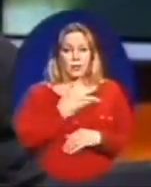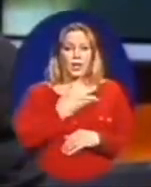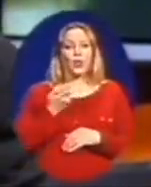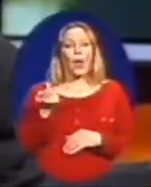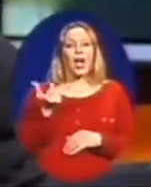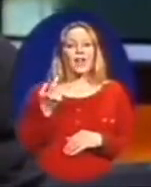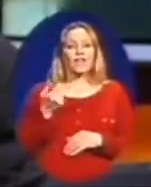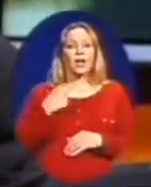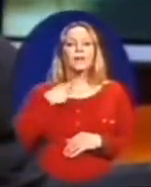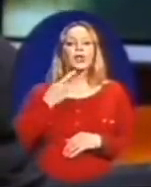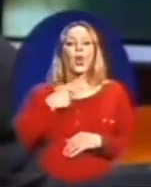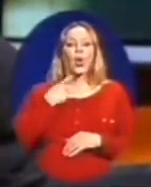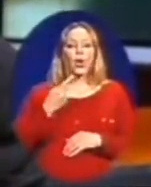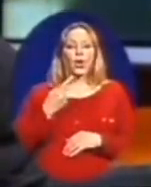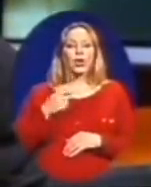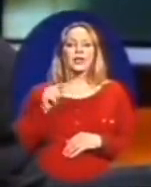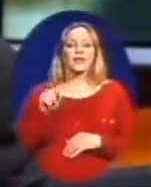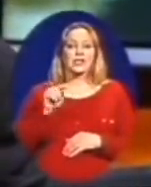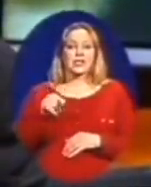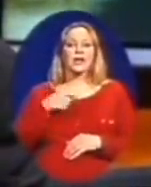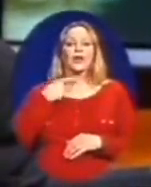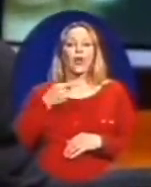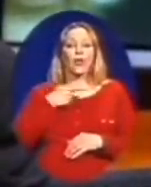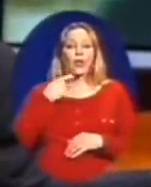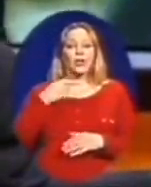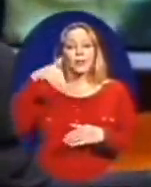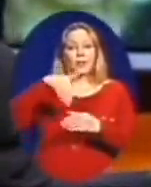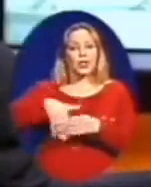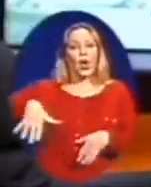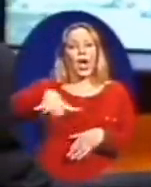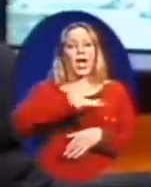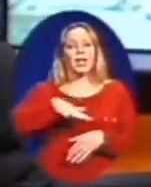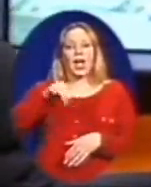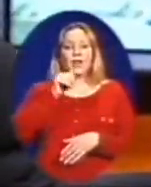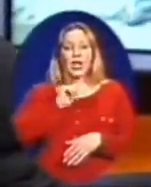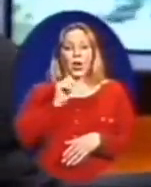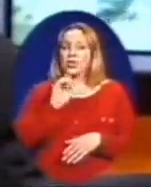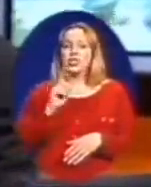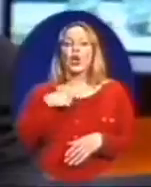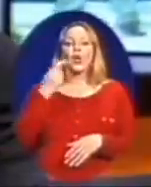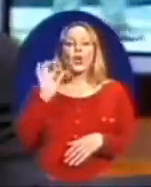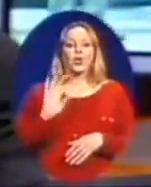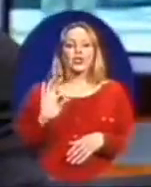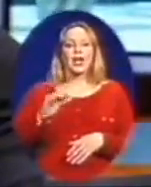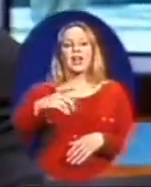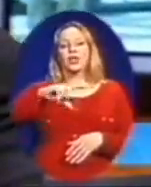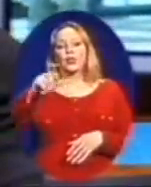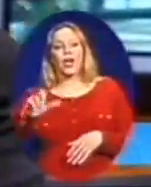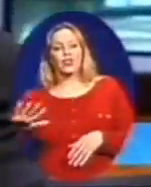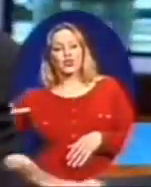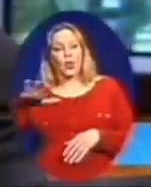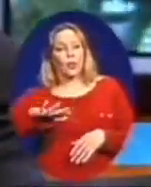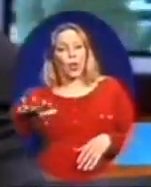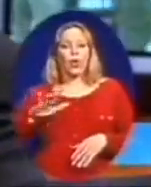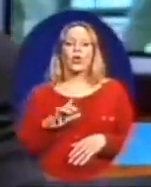מהקולות, והקולות הללו הם מתוככי הקו הירוק, שלא יהיה ספק, זה לא קולות מיהודה ושומרון, ולא ממתפקדים שאני הבאתי, זה